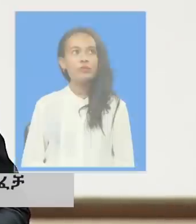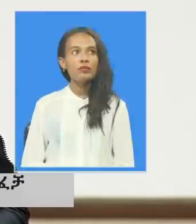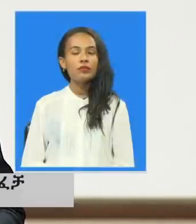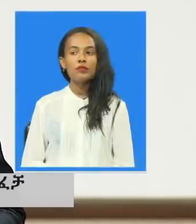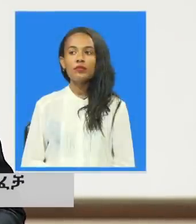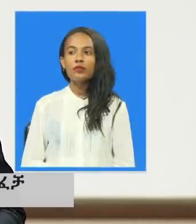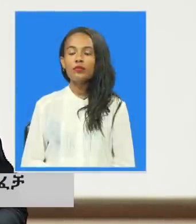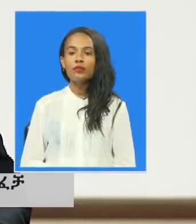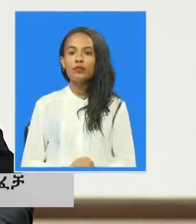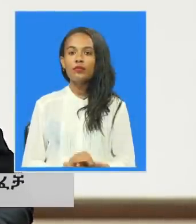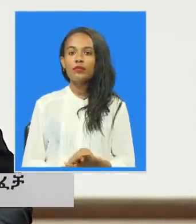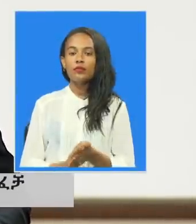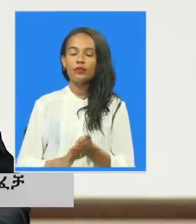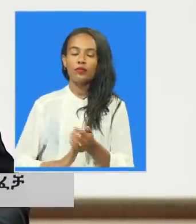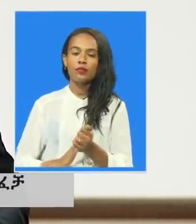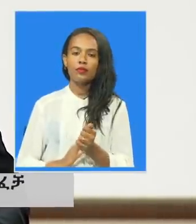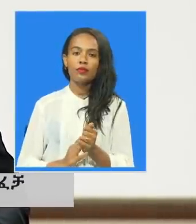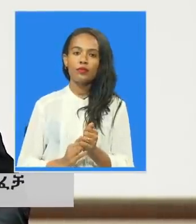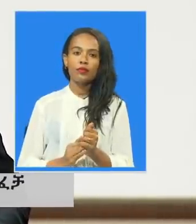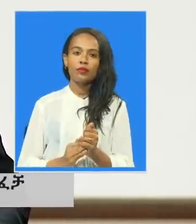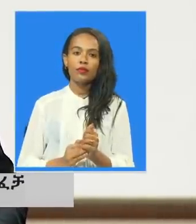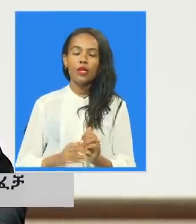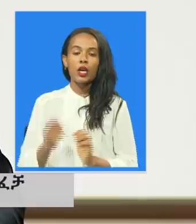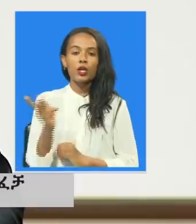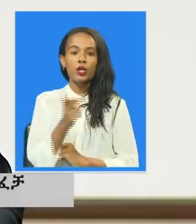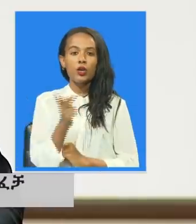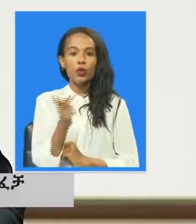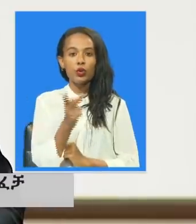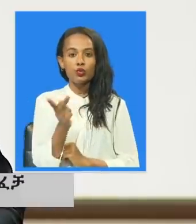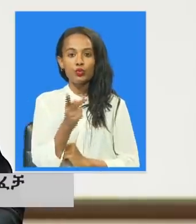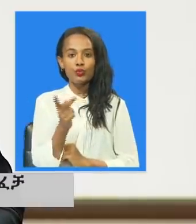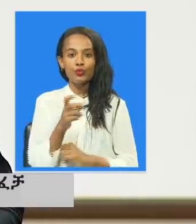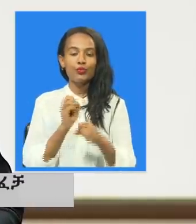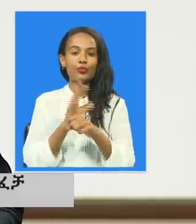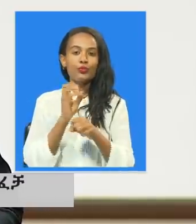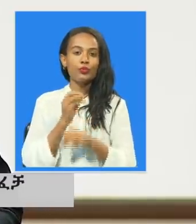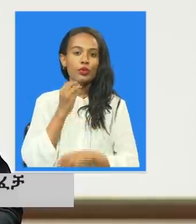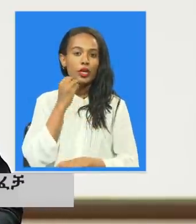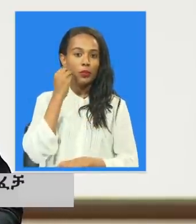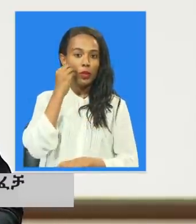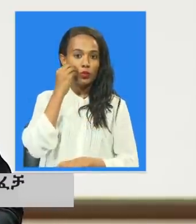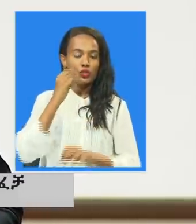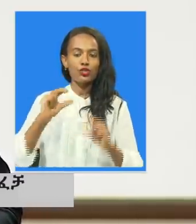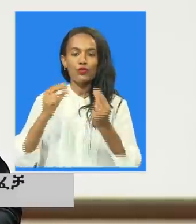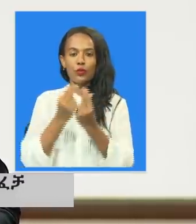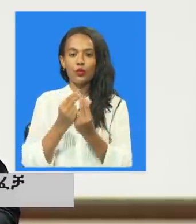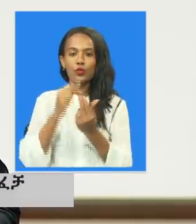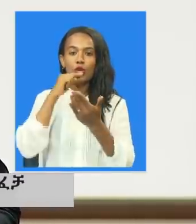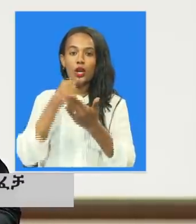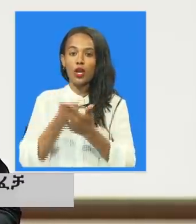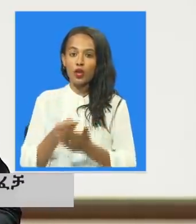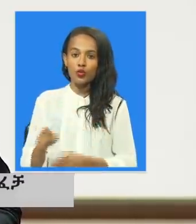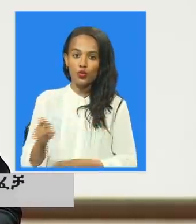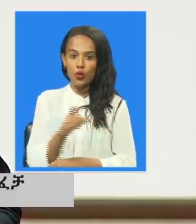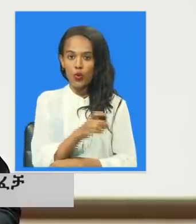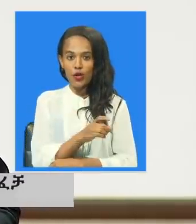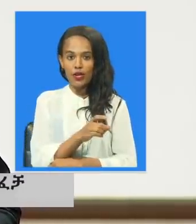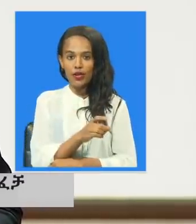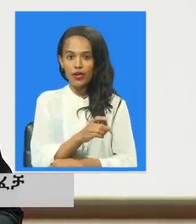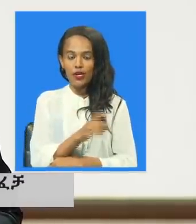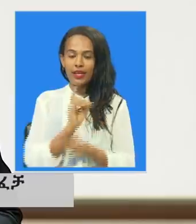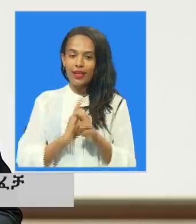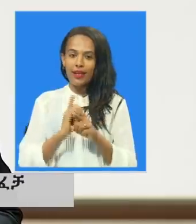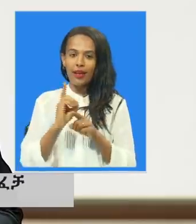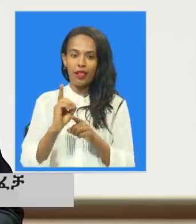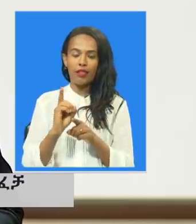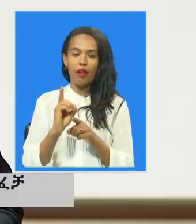ሙላተ ጉባኤ መሟላቱን የሁለቱም ምክር ቤቶች ጽህፈት ቤቶች ያረጋገጡ ስለሆነ ቀጥታ